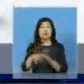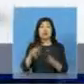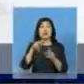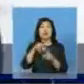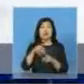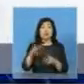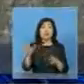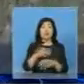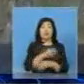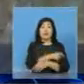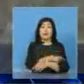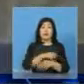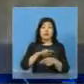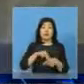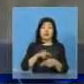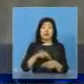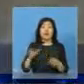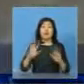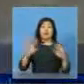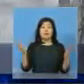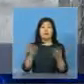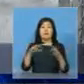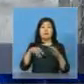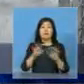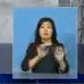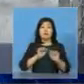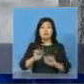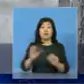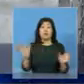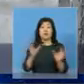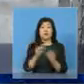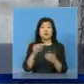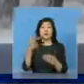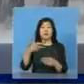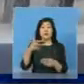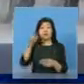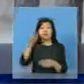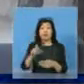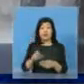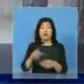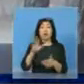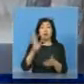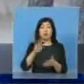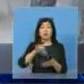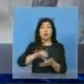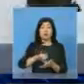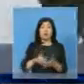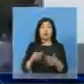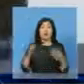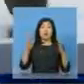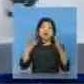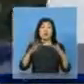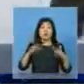аймақтық табиғи ресурстарды қорғау инспекциясы бірікті. Барлығы 30 маман жұмылдырылған. Айта кетейік, облыс орталығында қылқан жапырақтарды